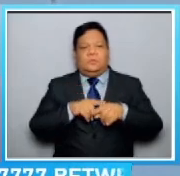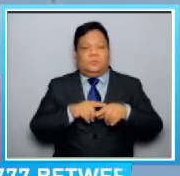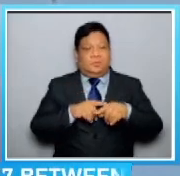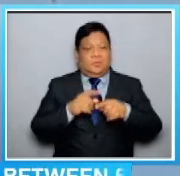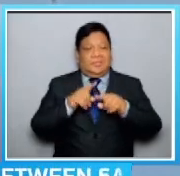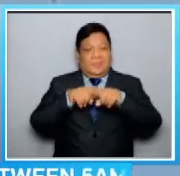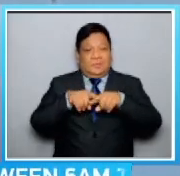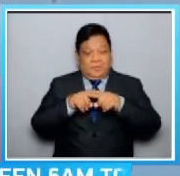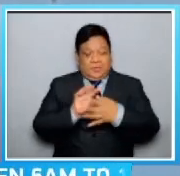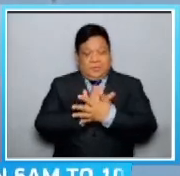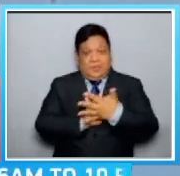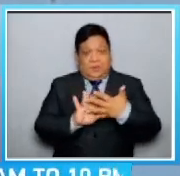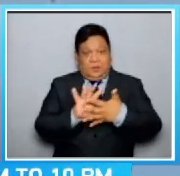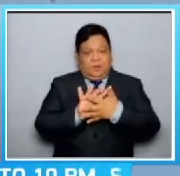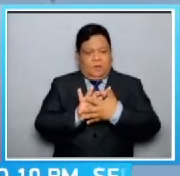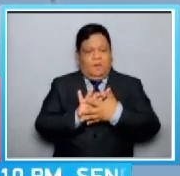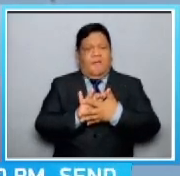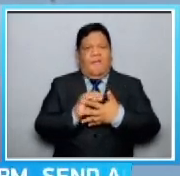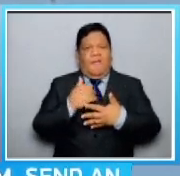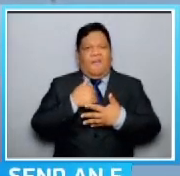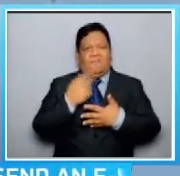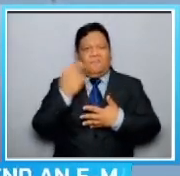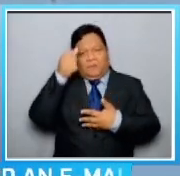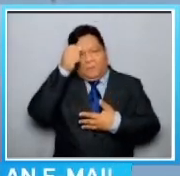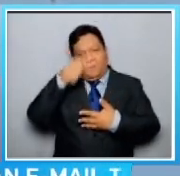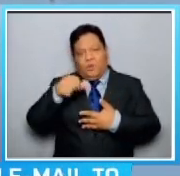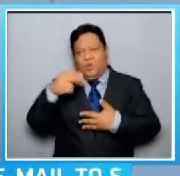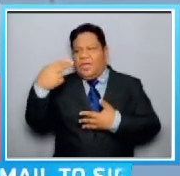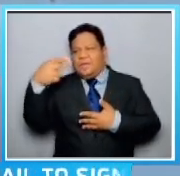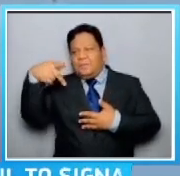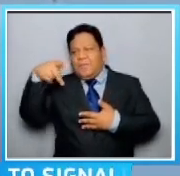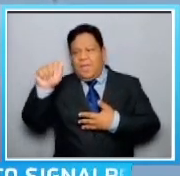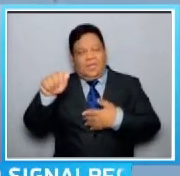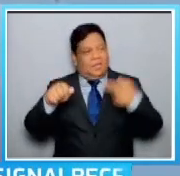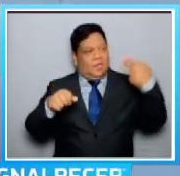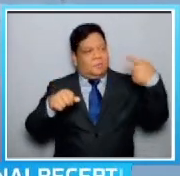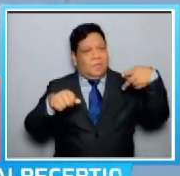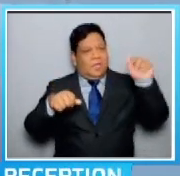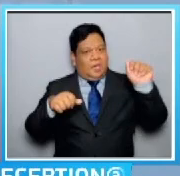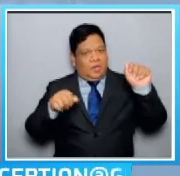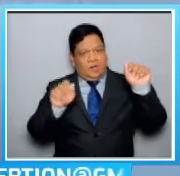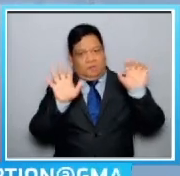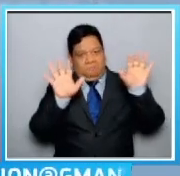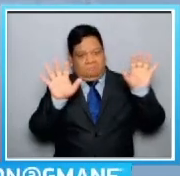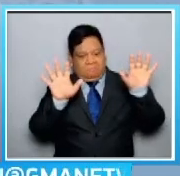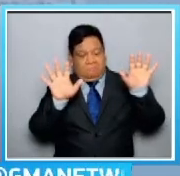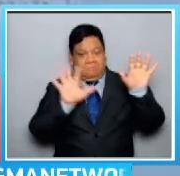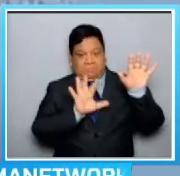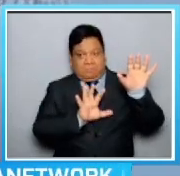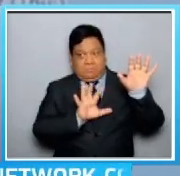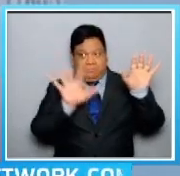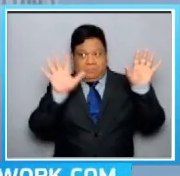super typhoon dito sa dalawang high pressure system sa ibabaw niya. So kapag ito na ngayon na magdidikta ng galaw, ito